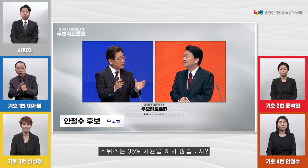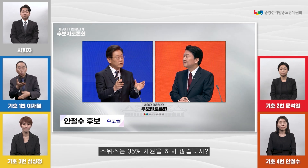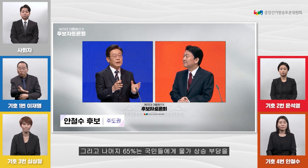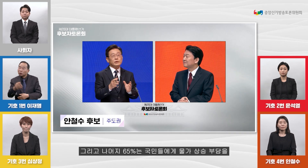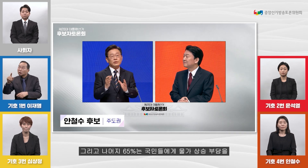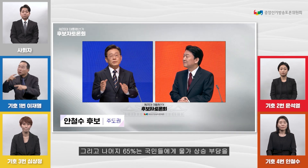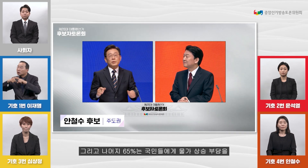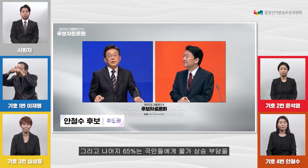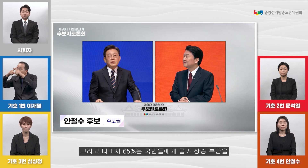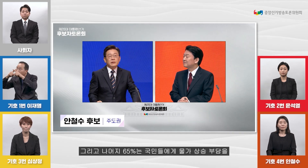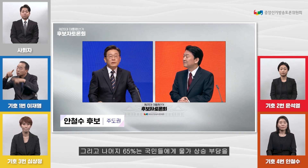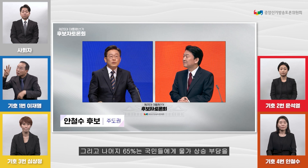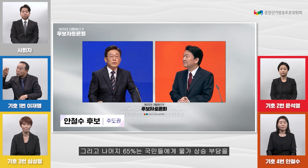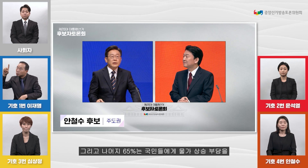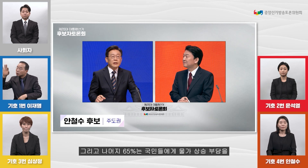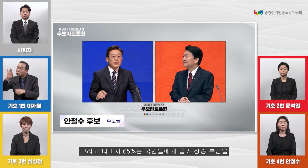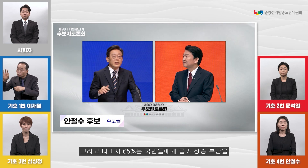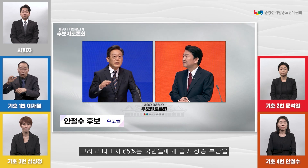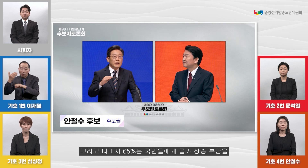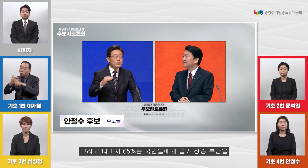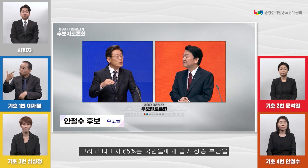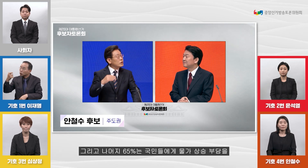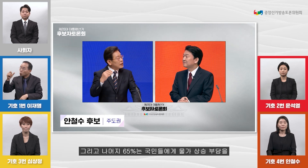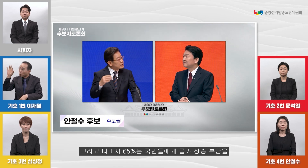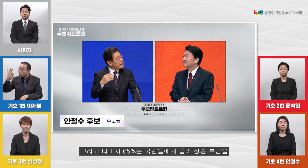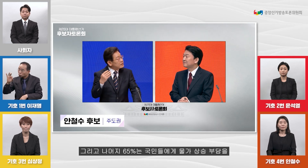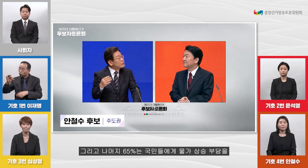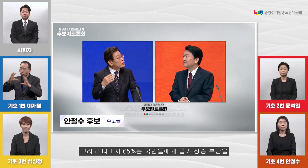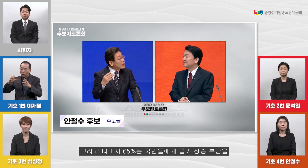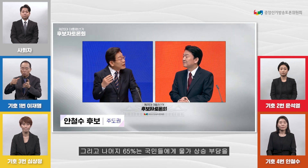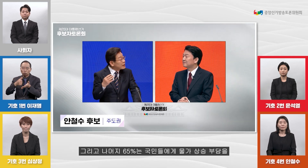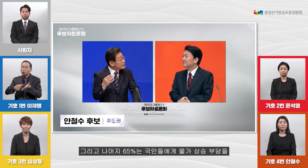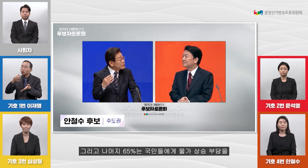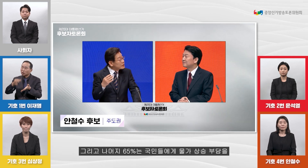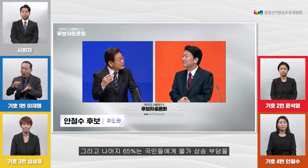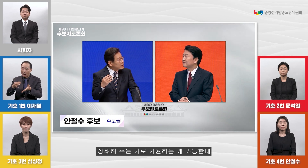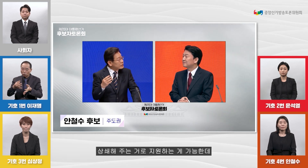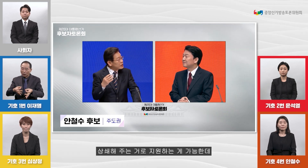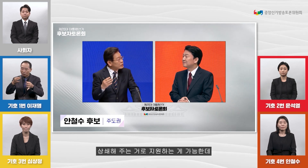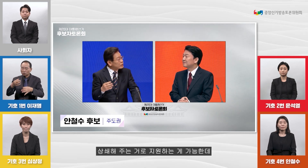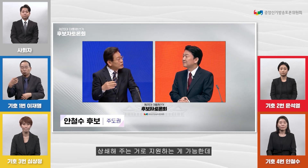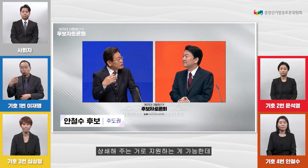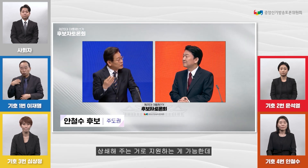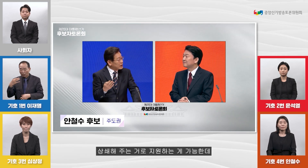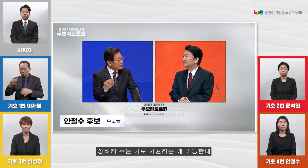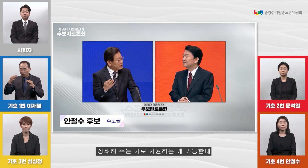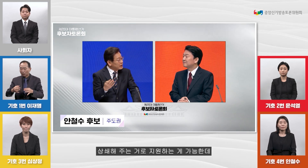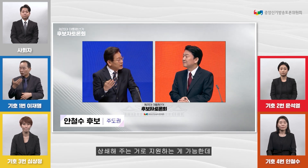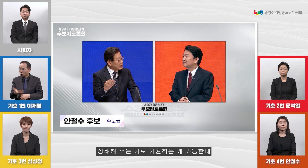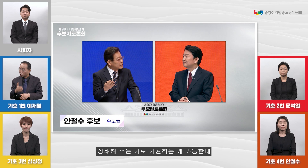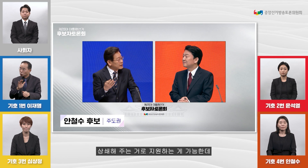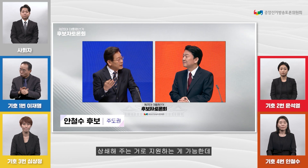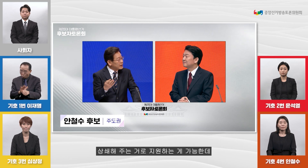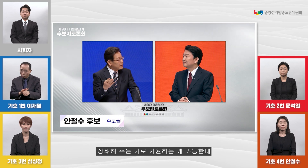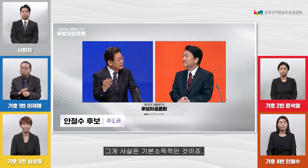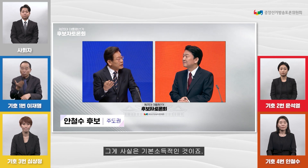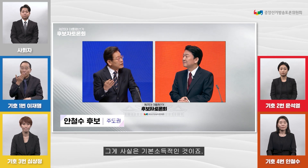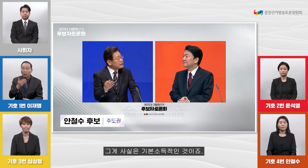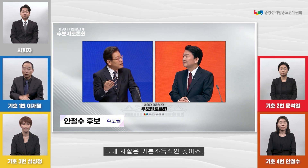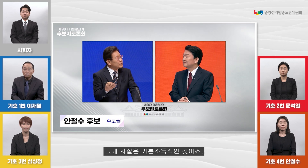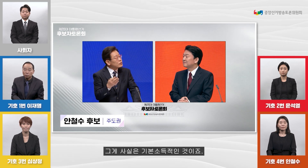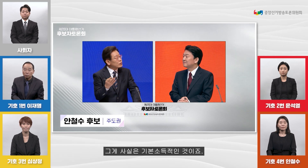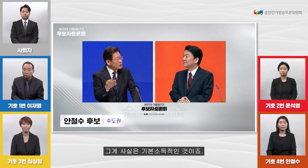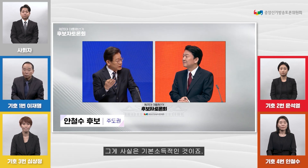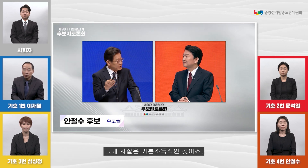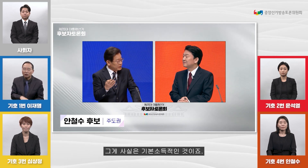않습니까? 그리고 나머지 65%는 국민들에게 물가 상승 부담을 상쇄해 주는 걸로 지원하는 게 가능한데 그게